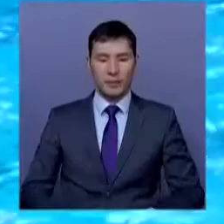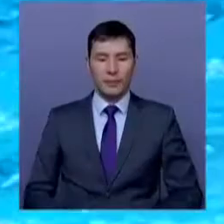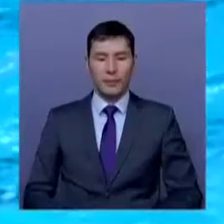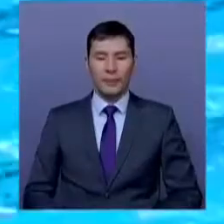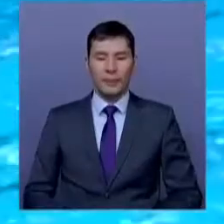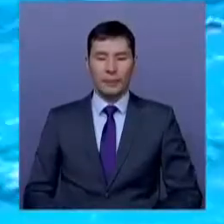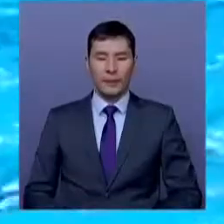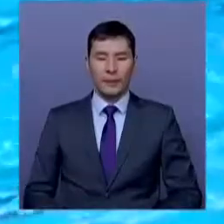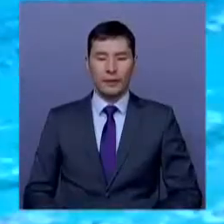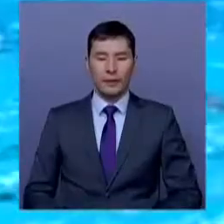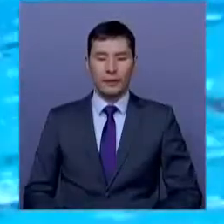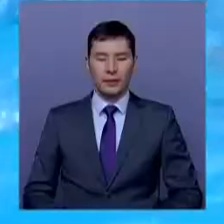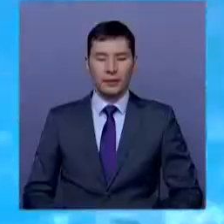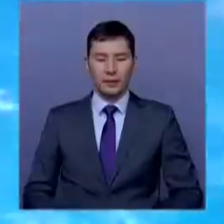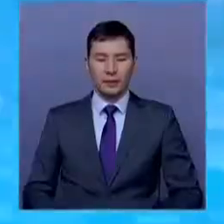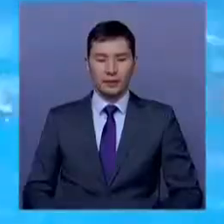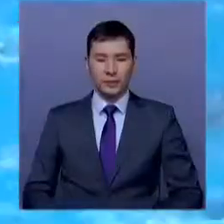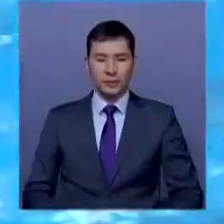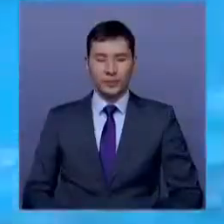дайындықтарын пысықтап жатыр.